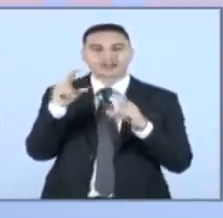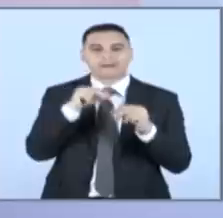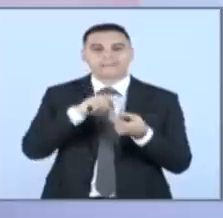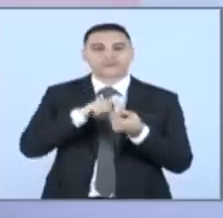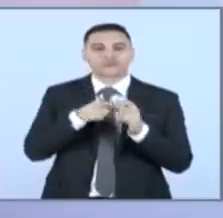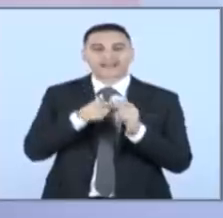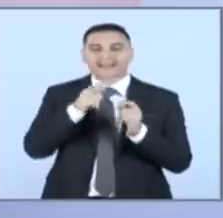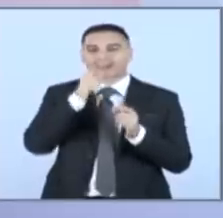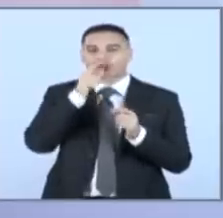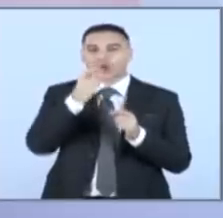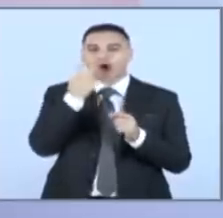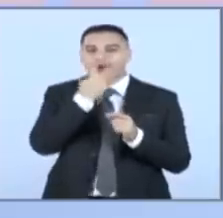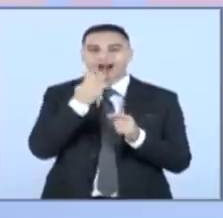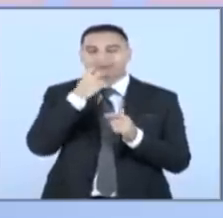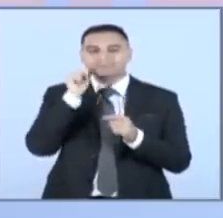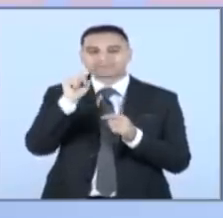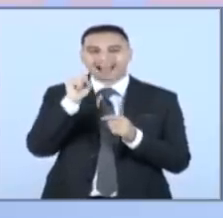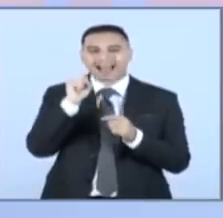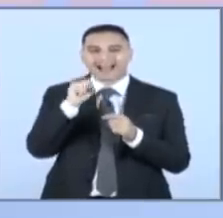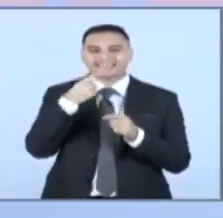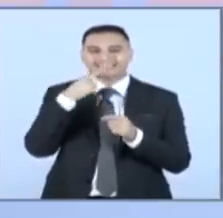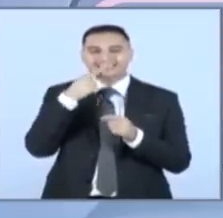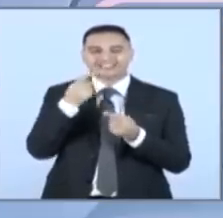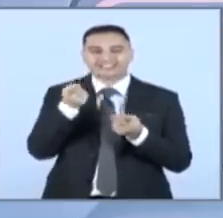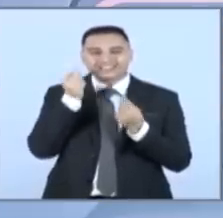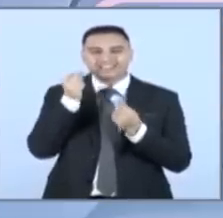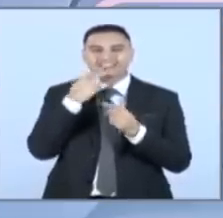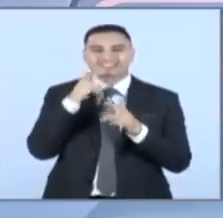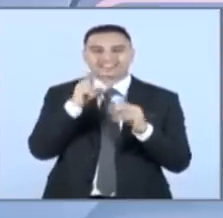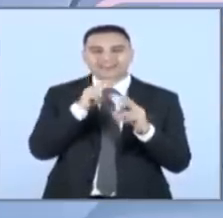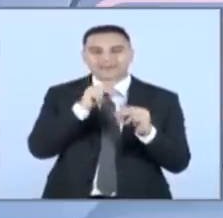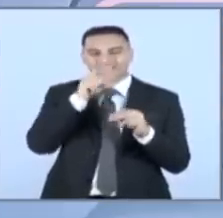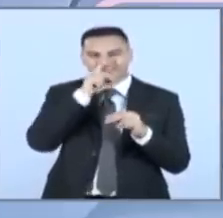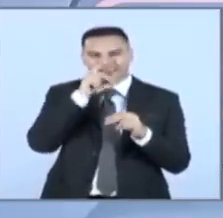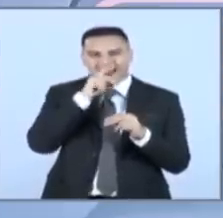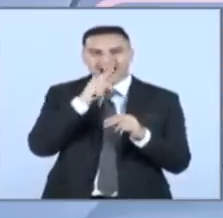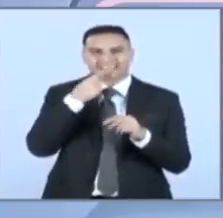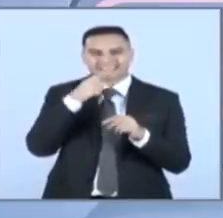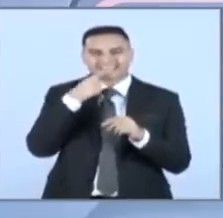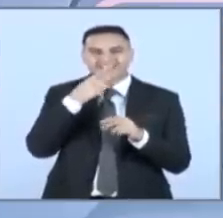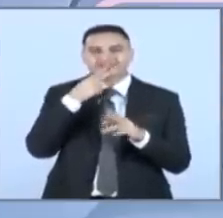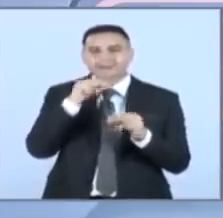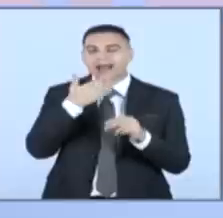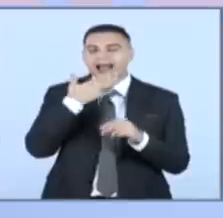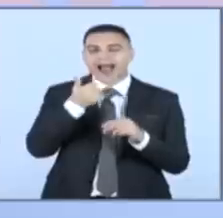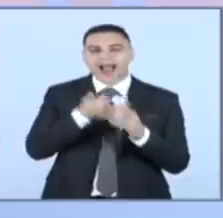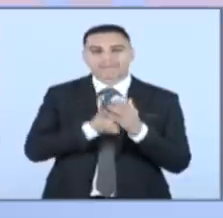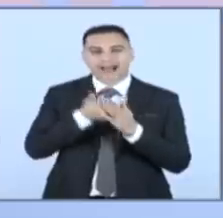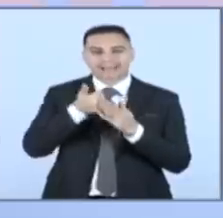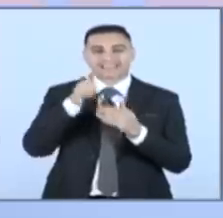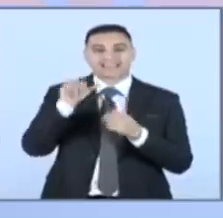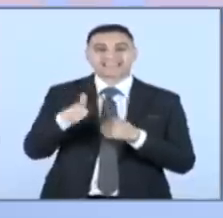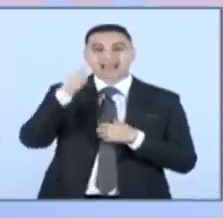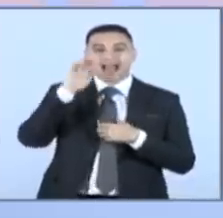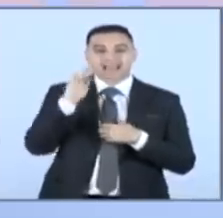كده. أوه. عندهم برضو أكسنت كده. صح. زي لغة الصعيد، أجمل لهجة. صح. طبعا. إزيك يا ياسر؟